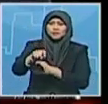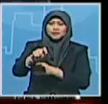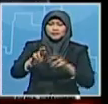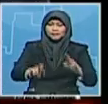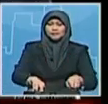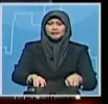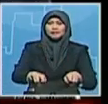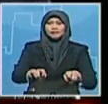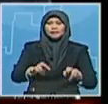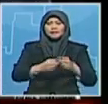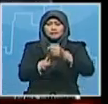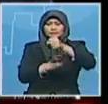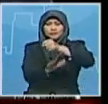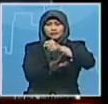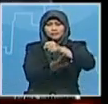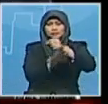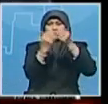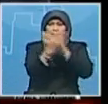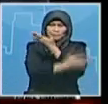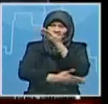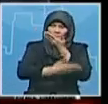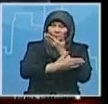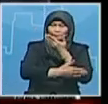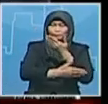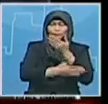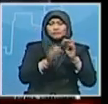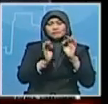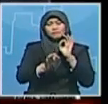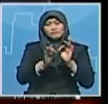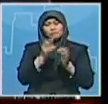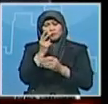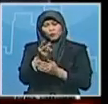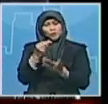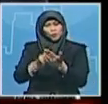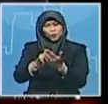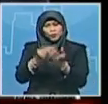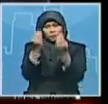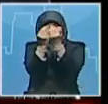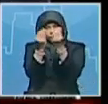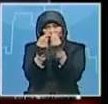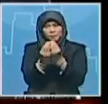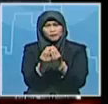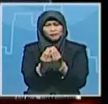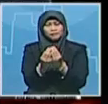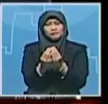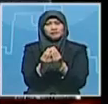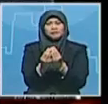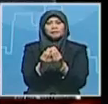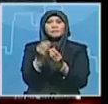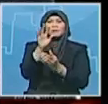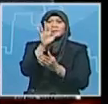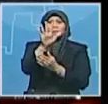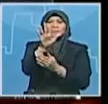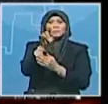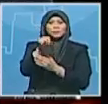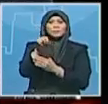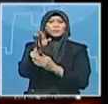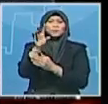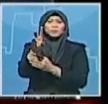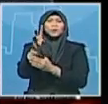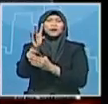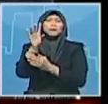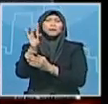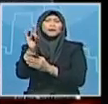pembangunan infra negara kita. Jadi kalau kita melihat peruntukan keseluruhan, kita mendapat 5.768